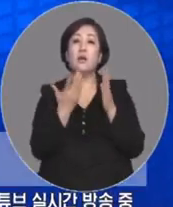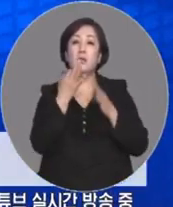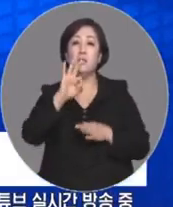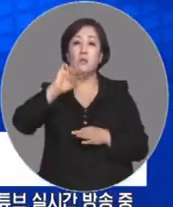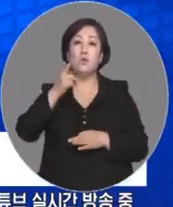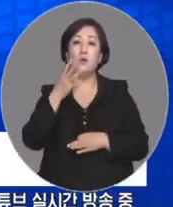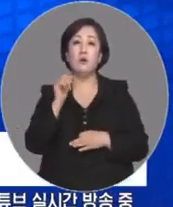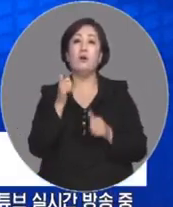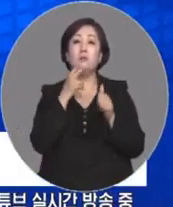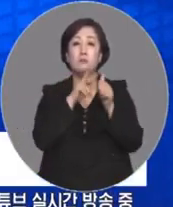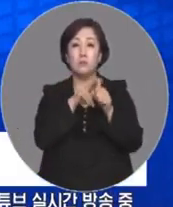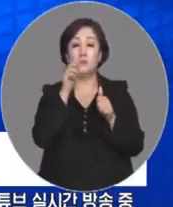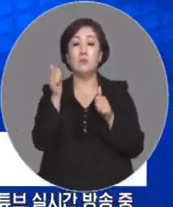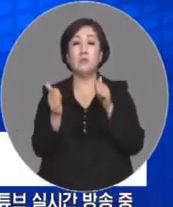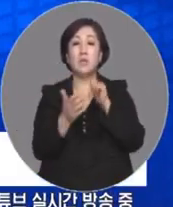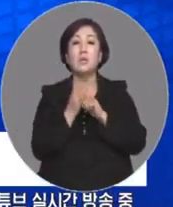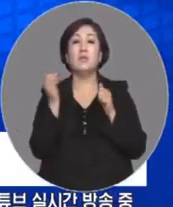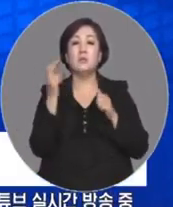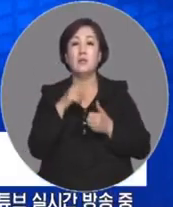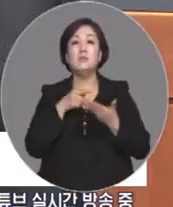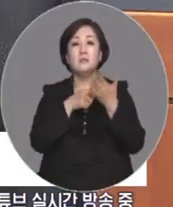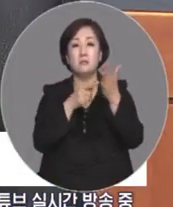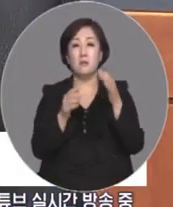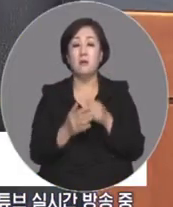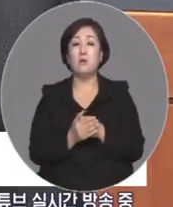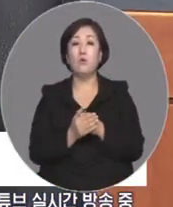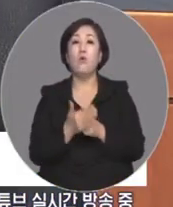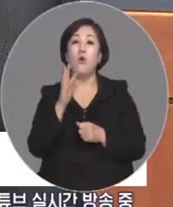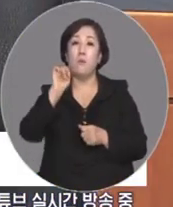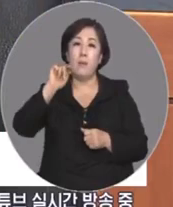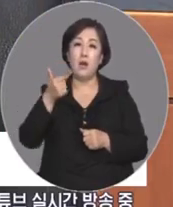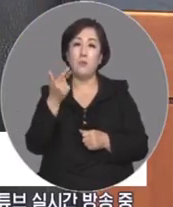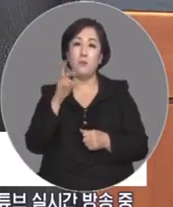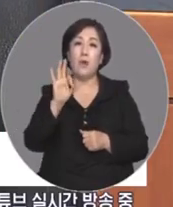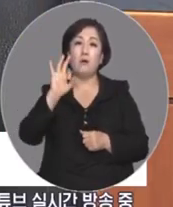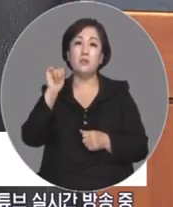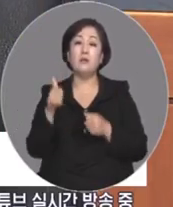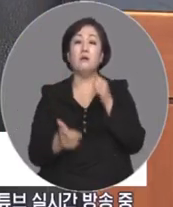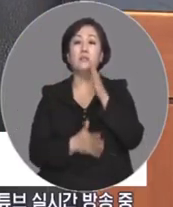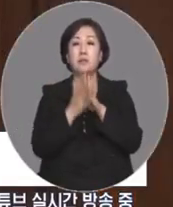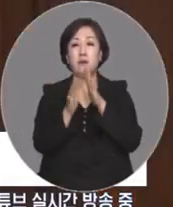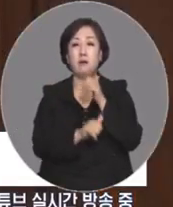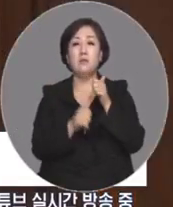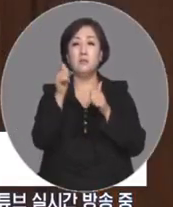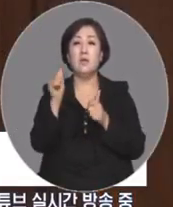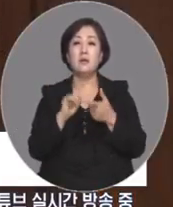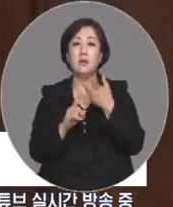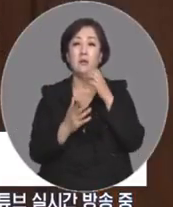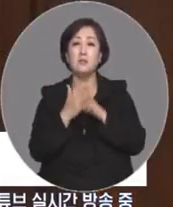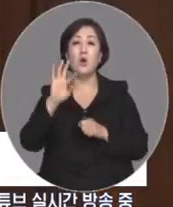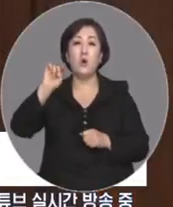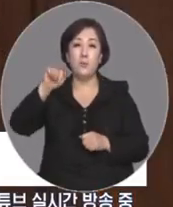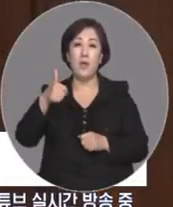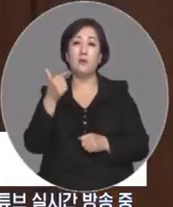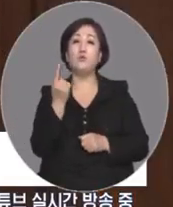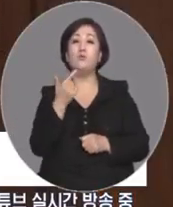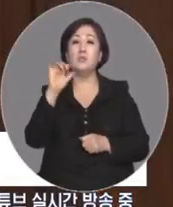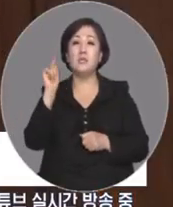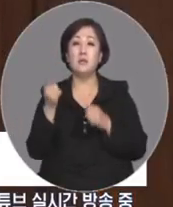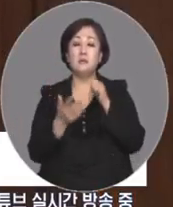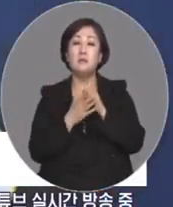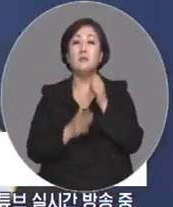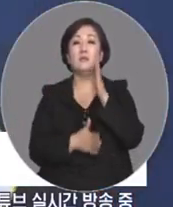현 북구청장이 재선 도전에 나선 가운데 박병석 시의회 의장과 백운찬 시의원이 출마를 준비하고